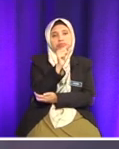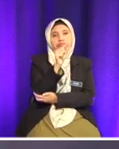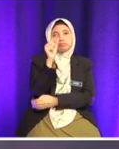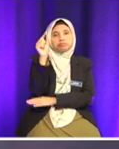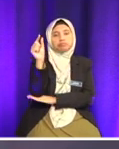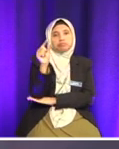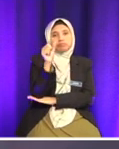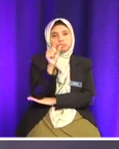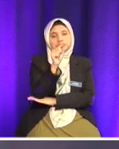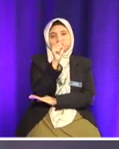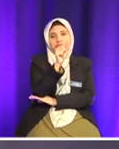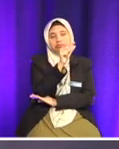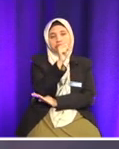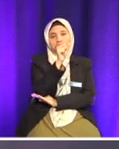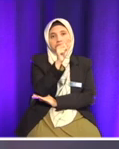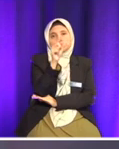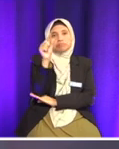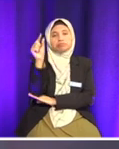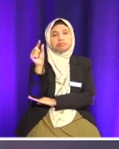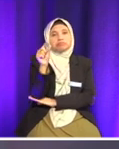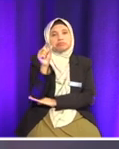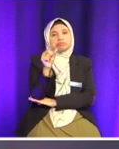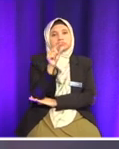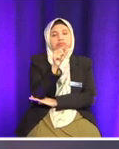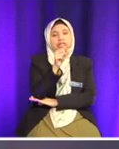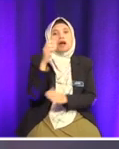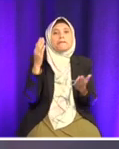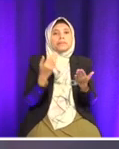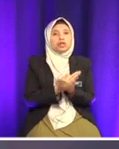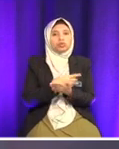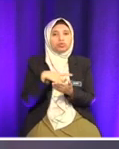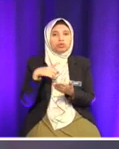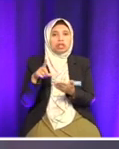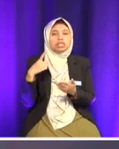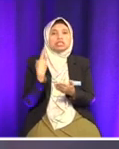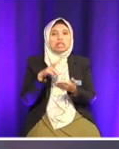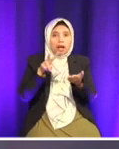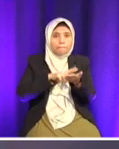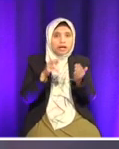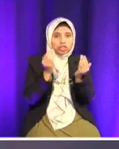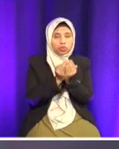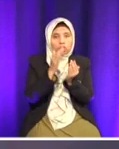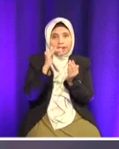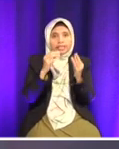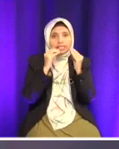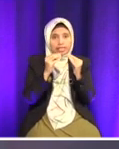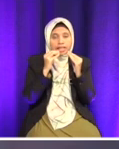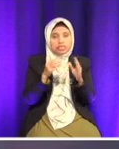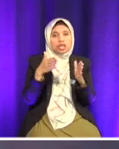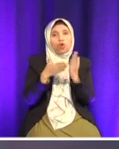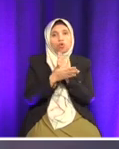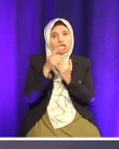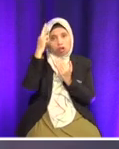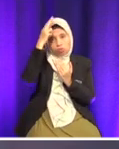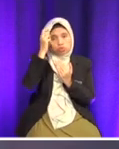Sayyidina Muhammad Sallallahu Alaihi Wasallam barulah kita baca doanya yang diamalkan yang diajarkan oleh Rasulullah